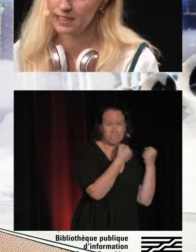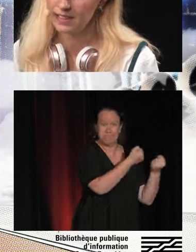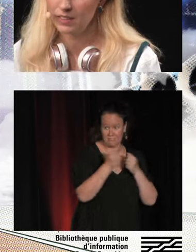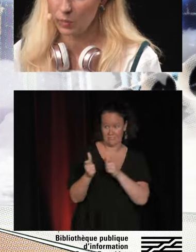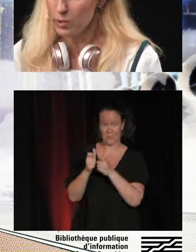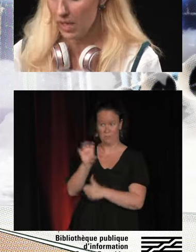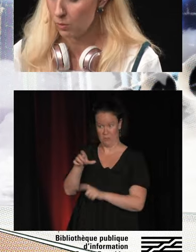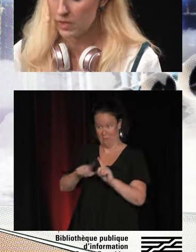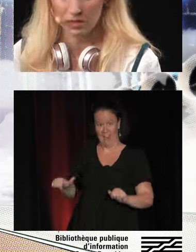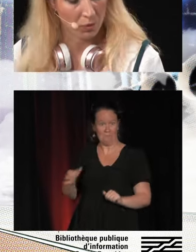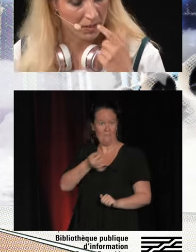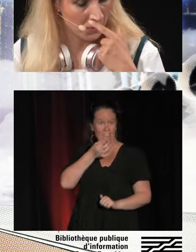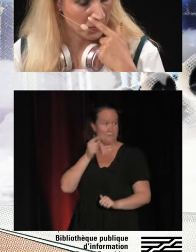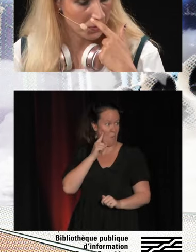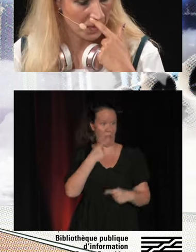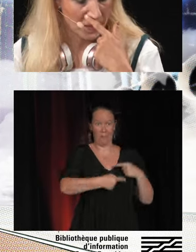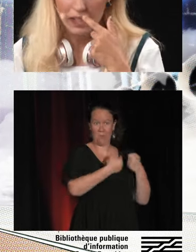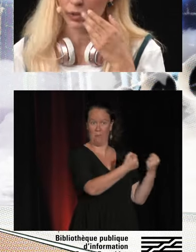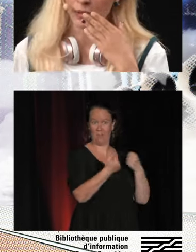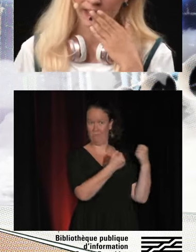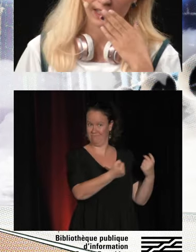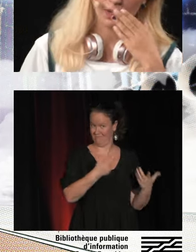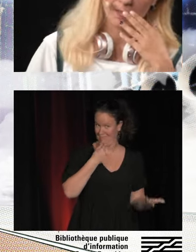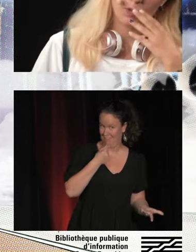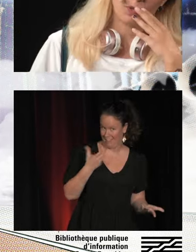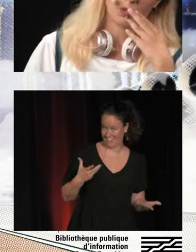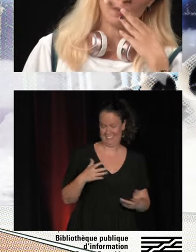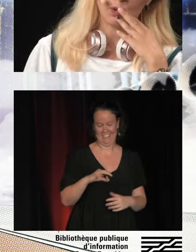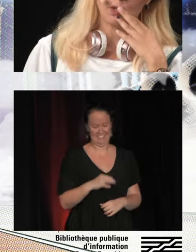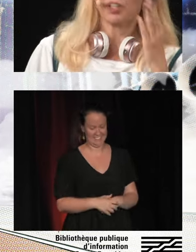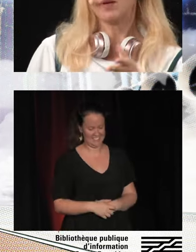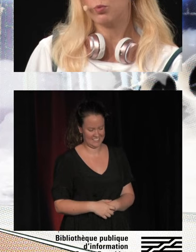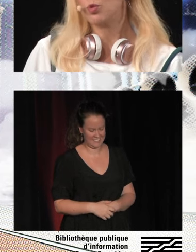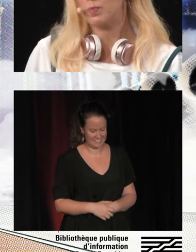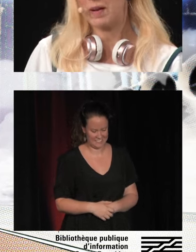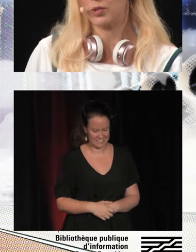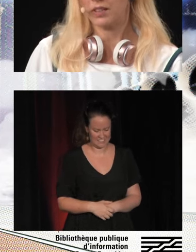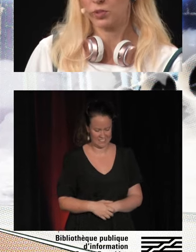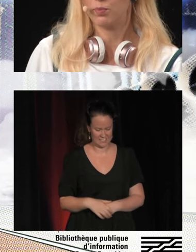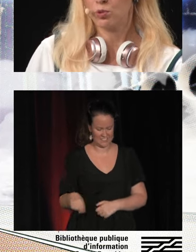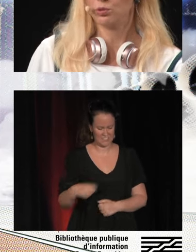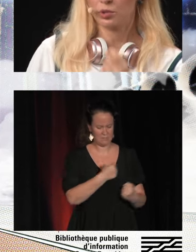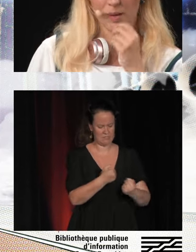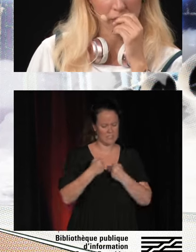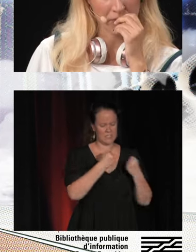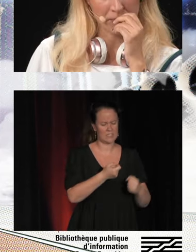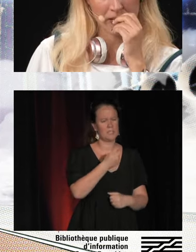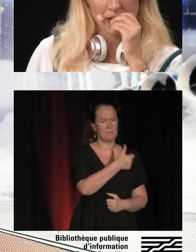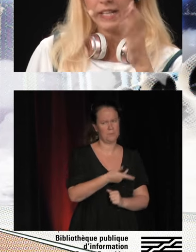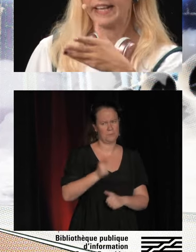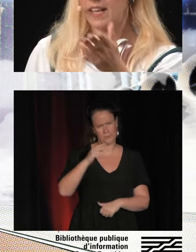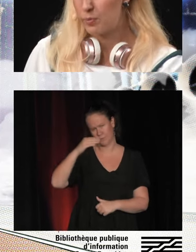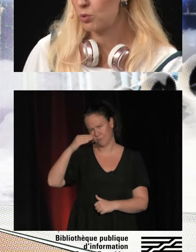copains. On peut se raconter complètement une histoire. Non mais on n'est qu'à la troisième course de la Mushroom Cup. On n'a pas eu beaucoup Super Mario Kart. On a beaucoup eu Dr Mario quand